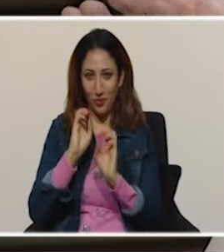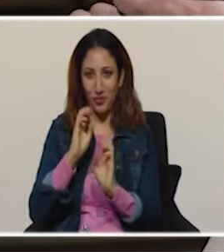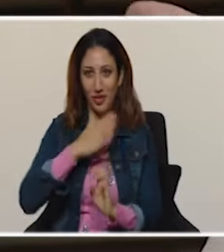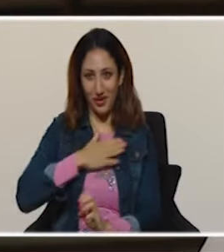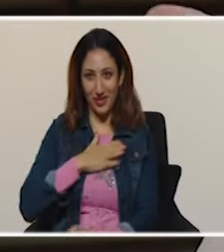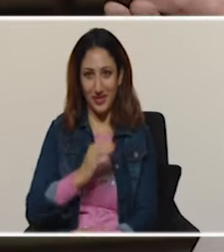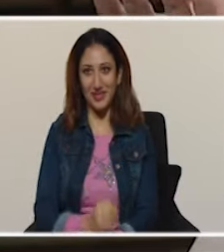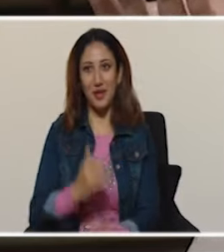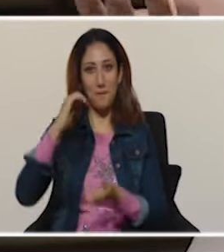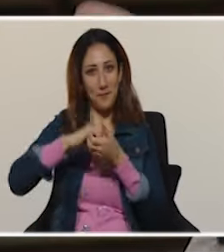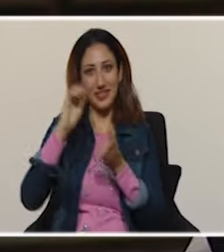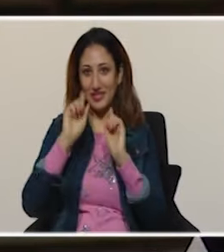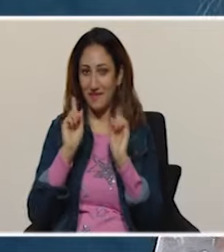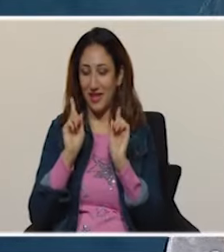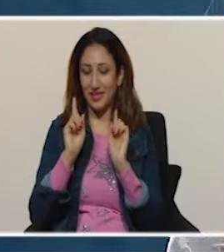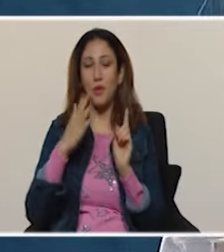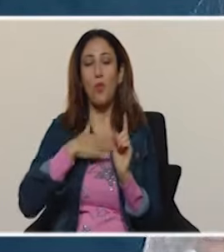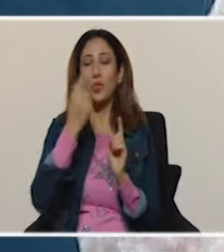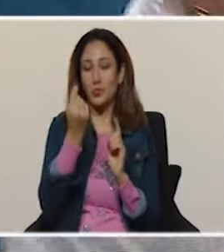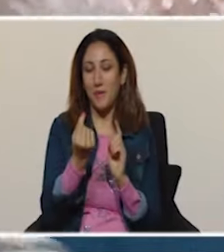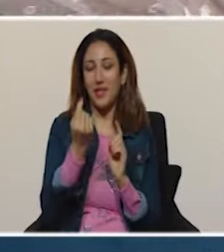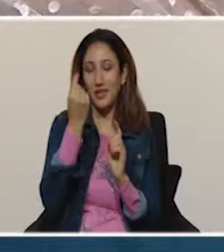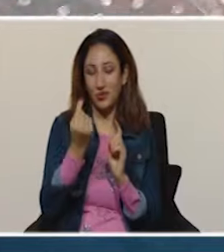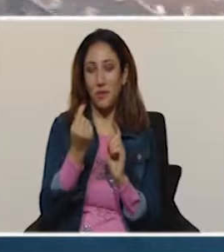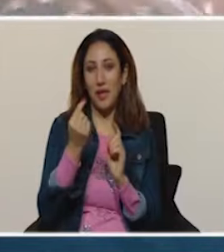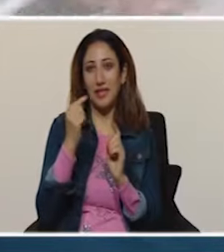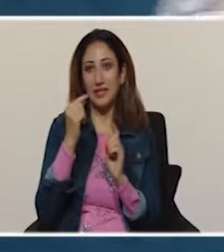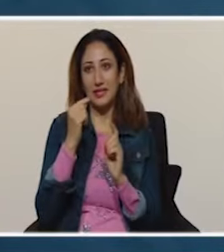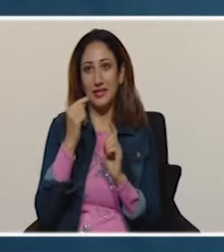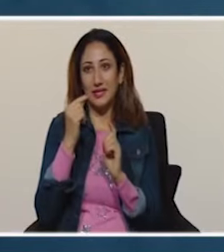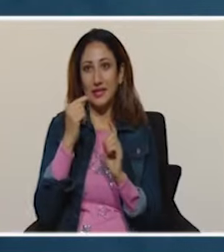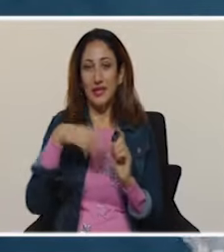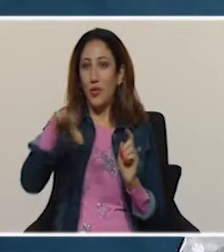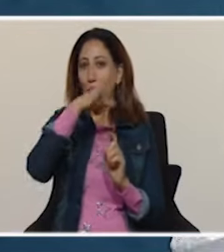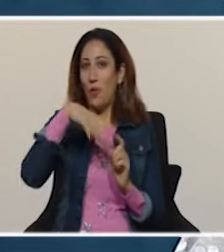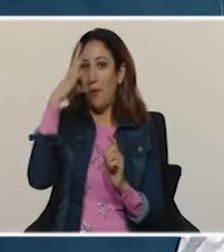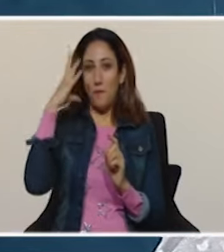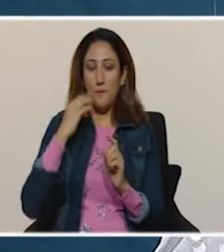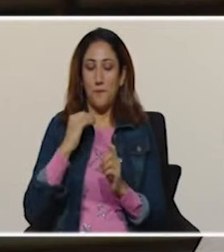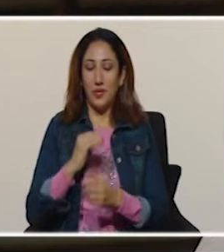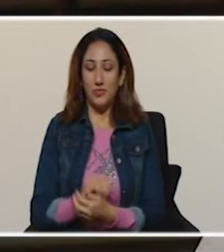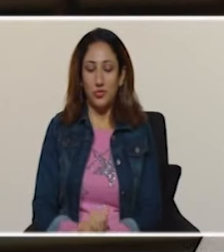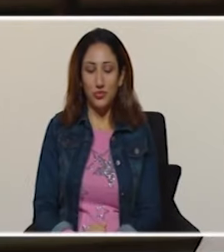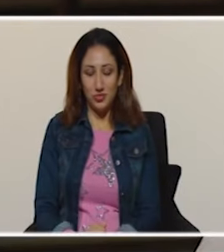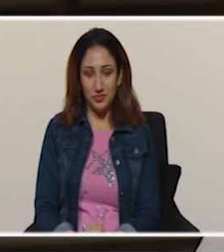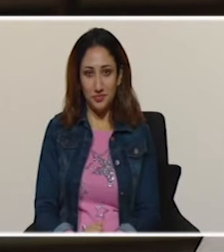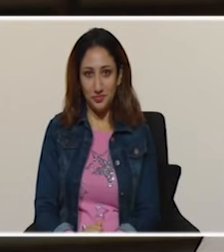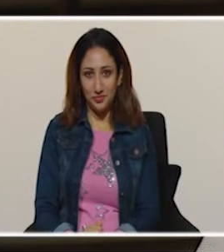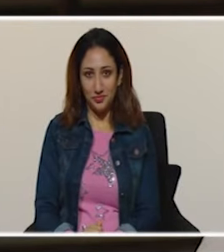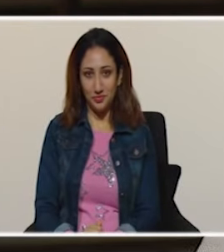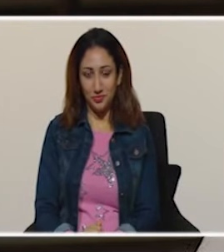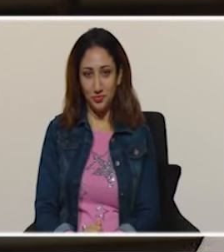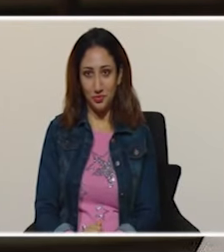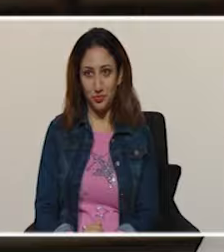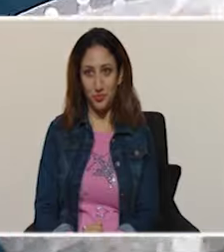احنا ما اتفقناش على كده يا جماعة. لو سمحت لو سمحت. كل الاستوديو ليكش مبسوطين وحيطلع كله بده يغنونا نغنيها. ونحن